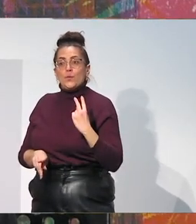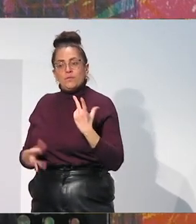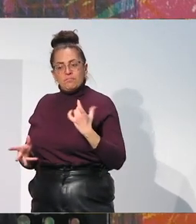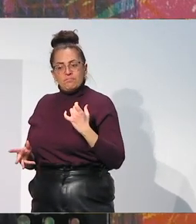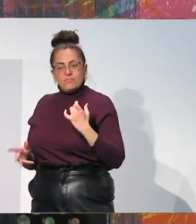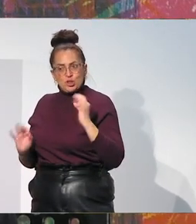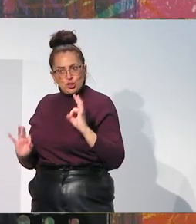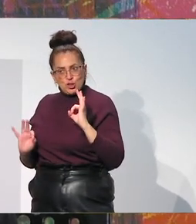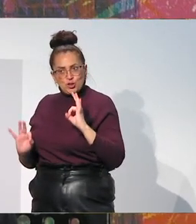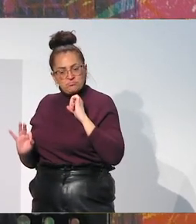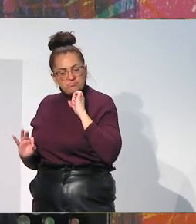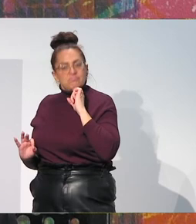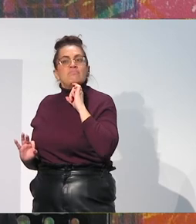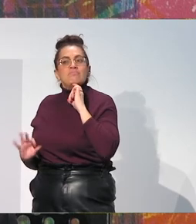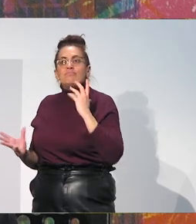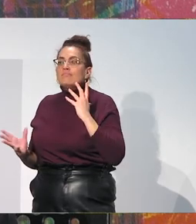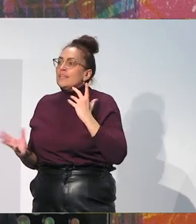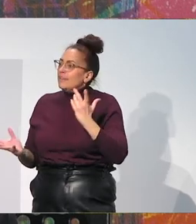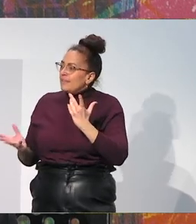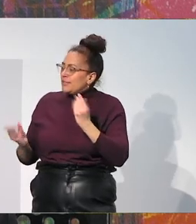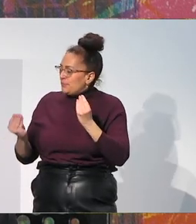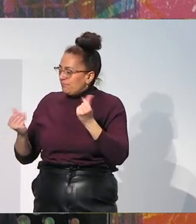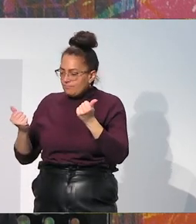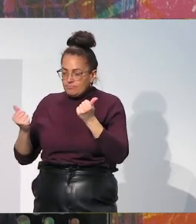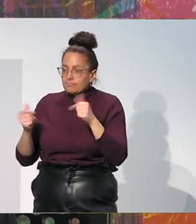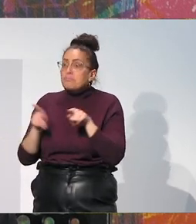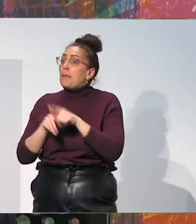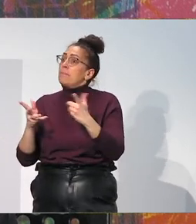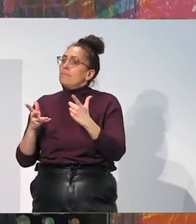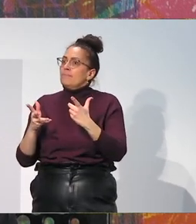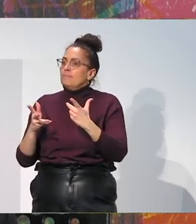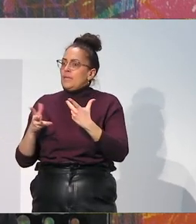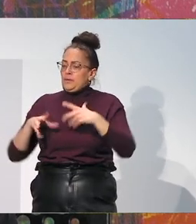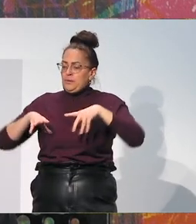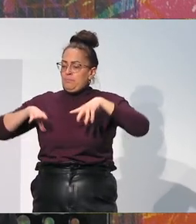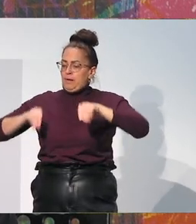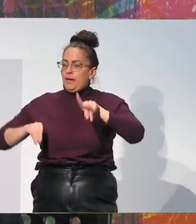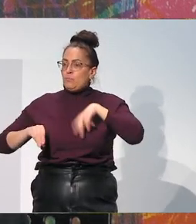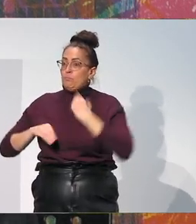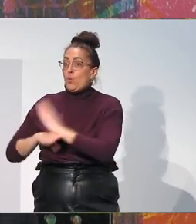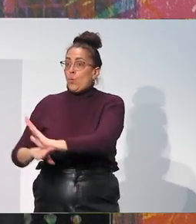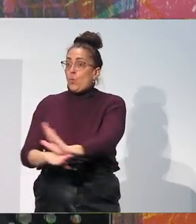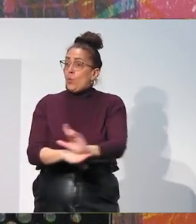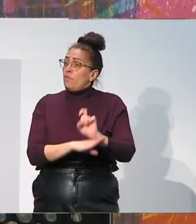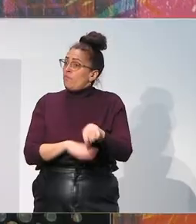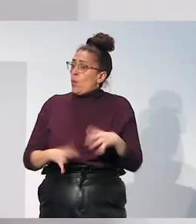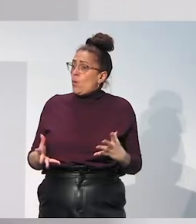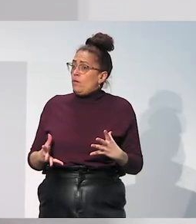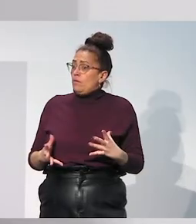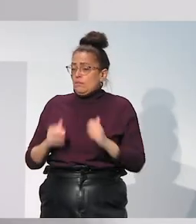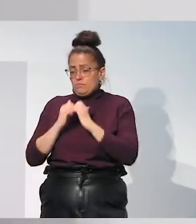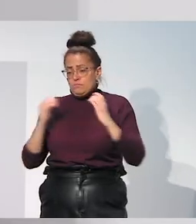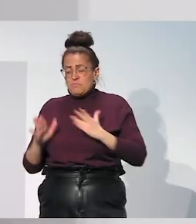D'où cette notion très importante d'avoir à tenir son rang. Tenir son rang, ça veut dire tenir son ménage,